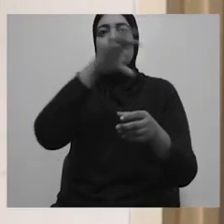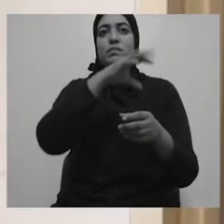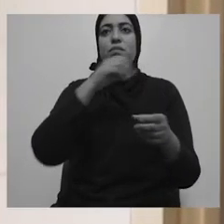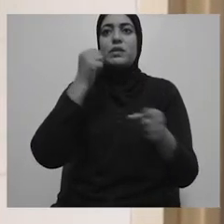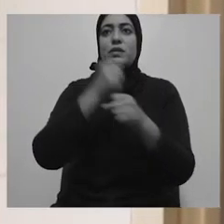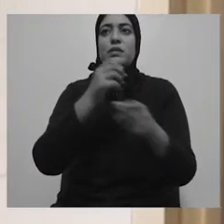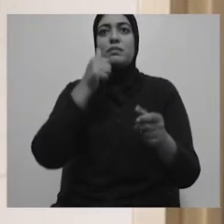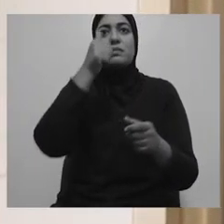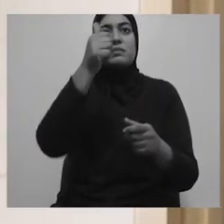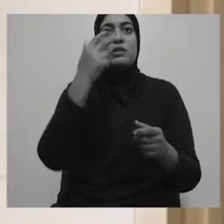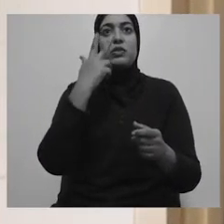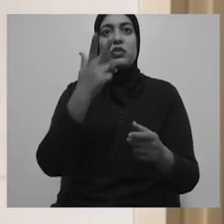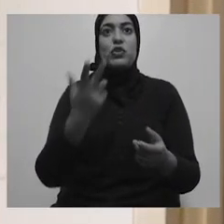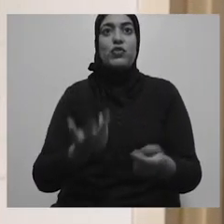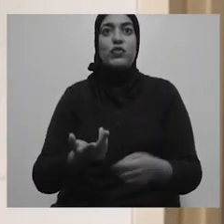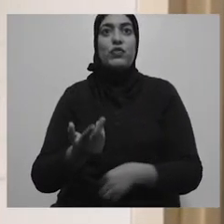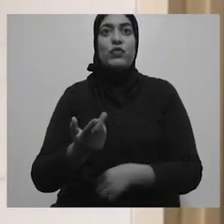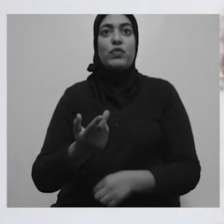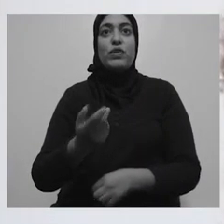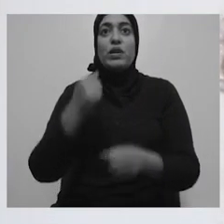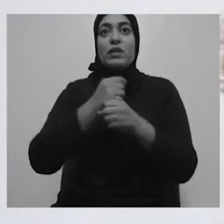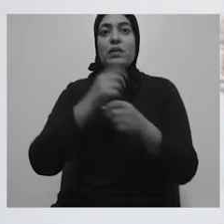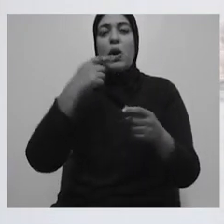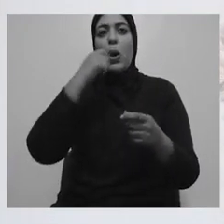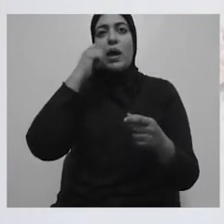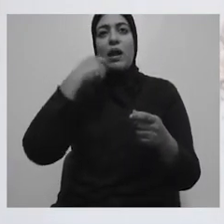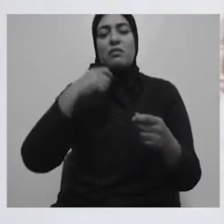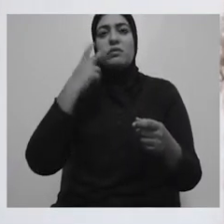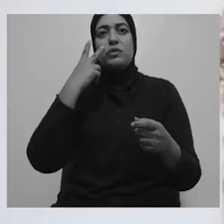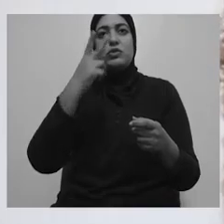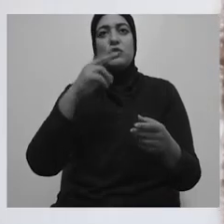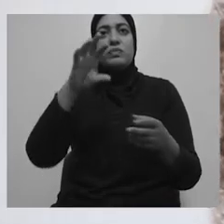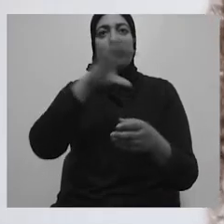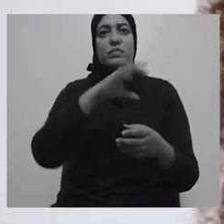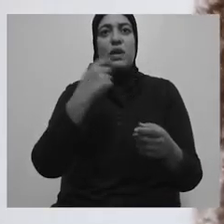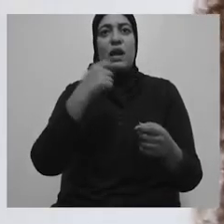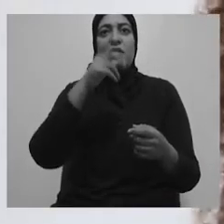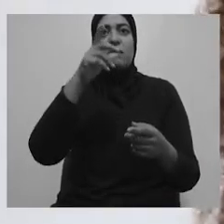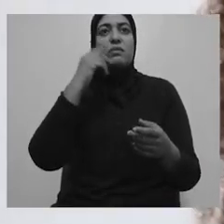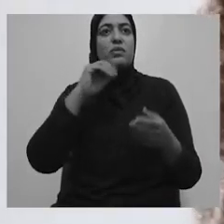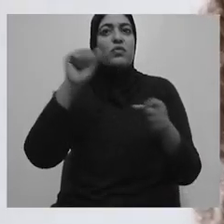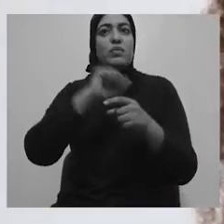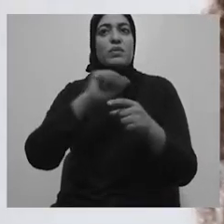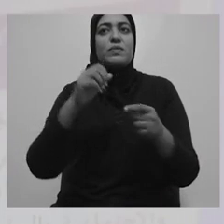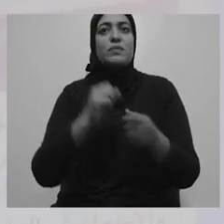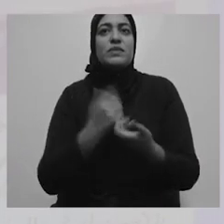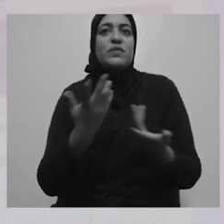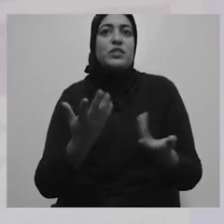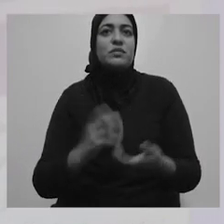la handicape les approches du handicap qu'est ce qu'une politique publique inclusif